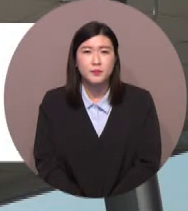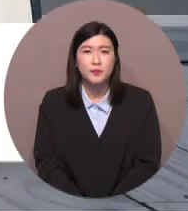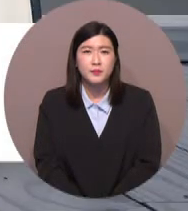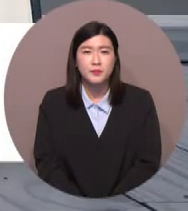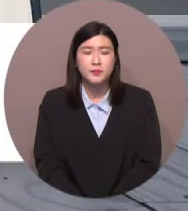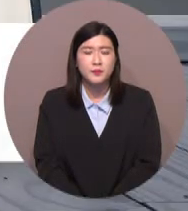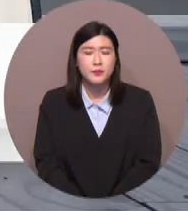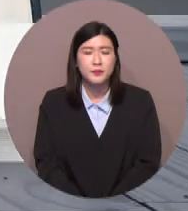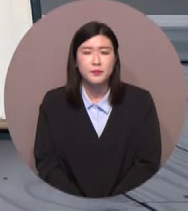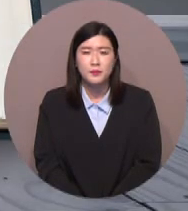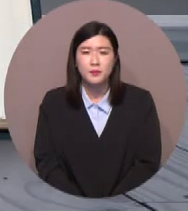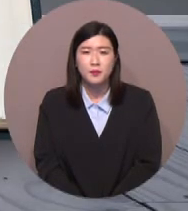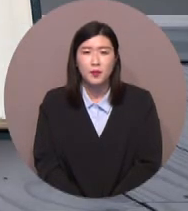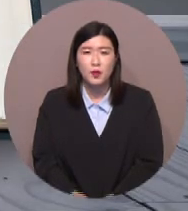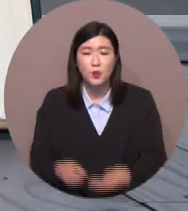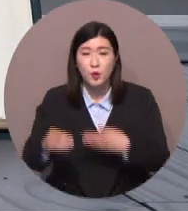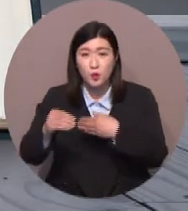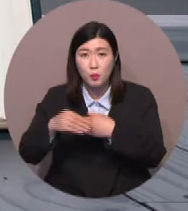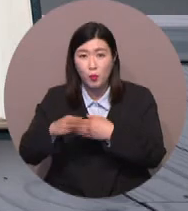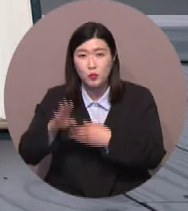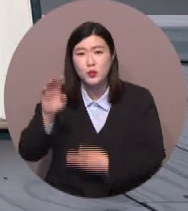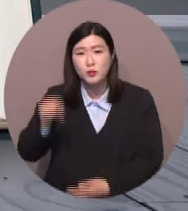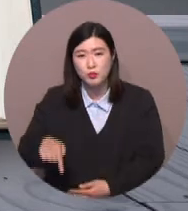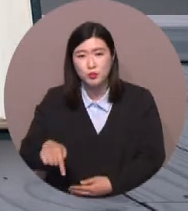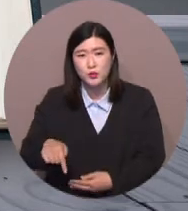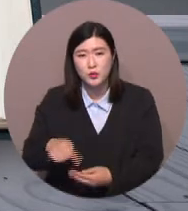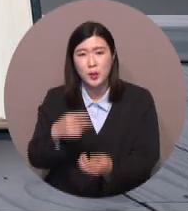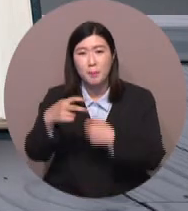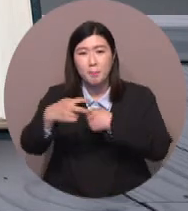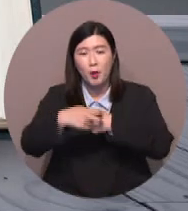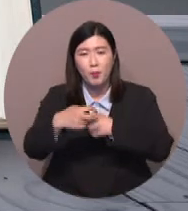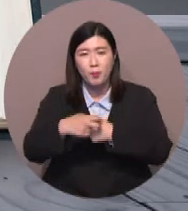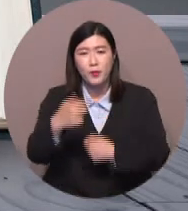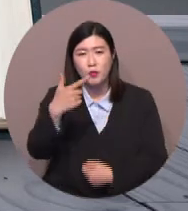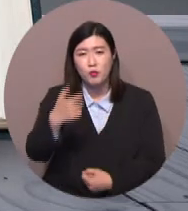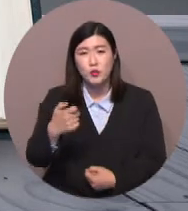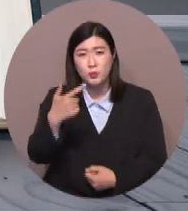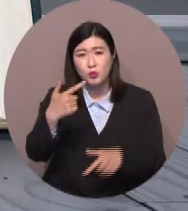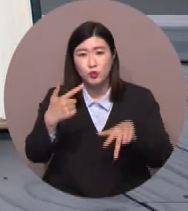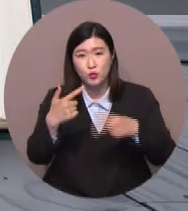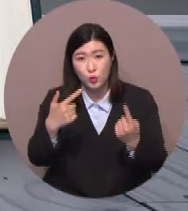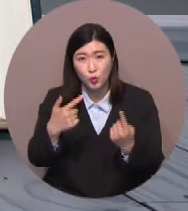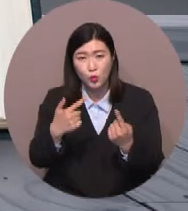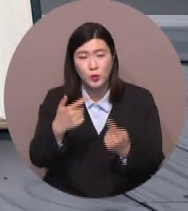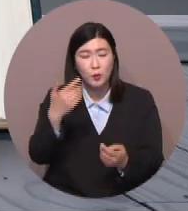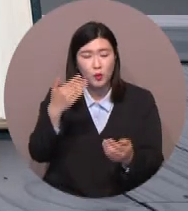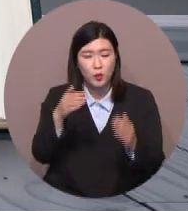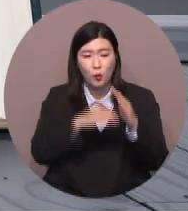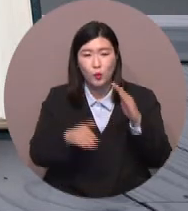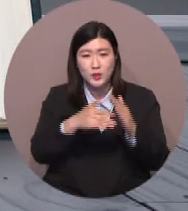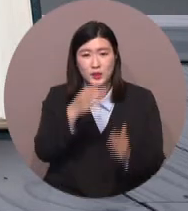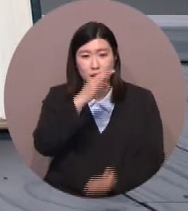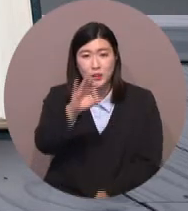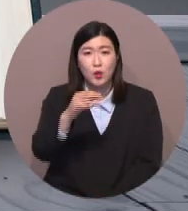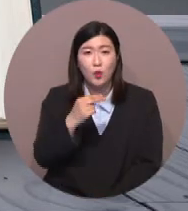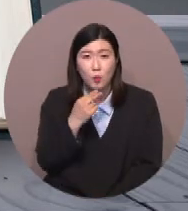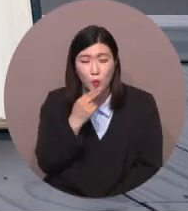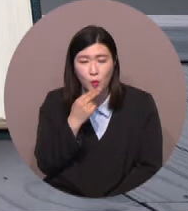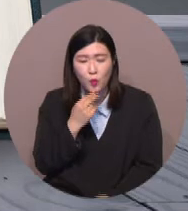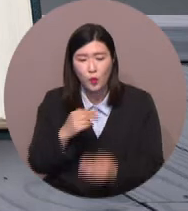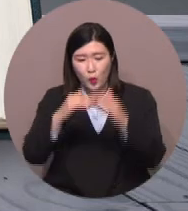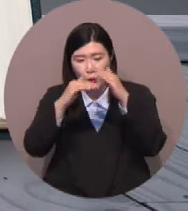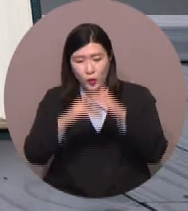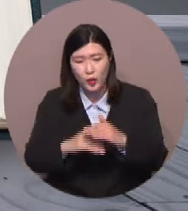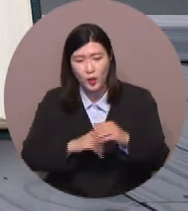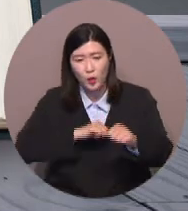있습니다. 또 복지부는 의료법 66조 등에 학문적으로 인정되지 않거나 비도덕적 진료 행위 등을